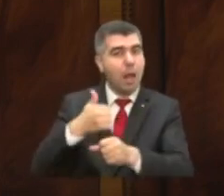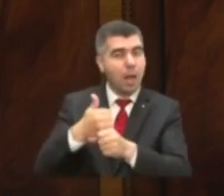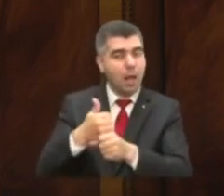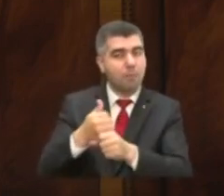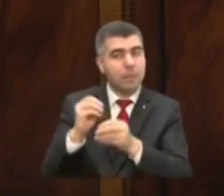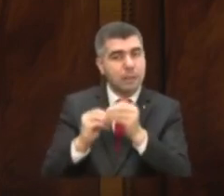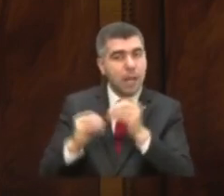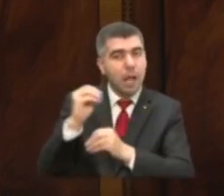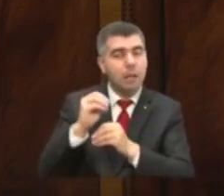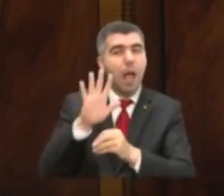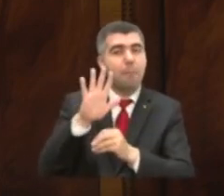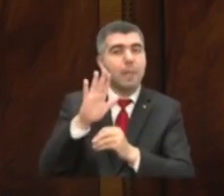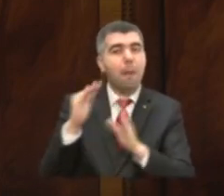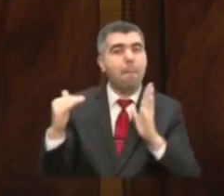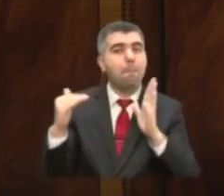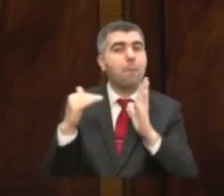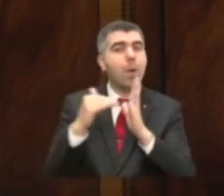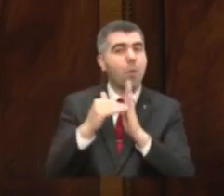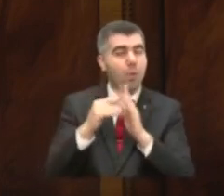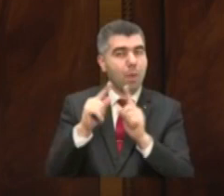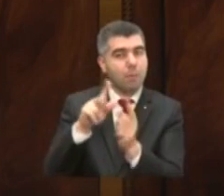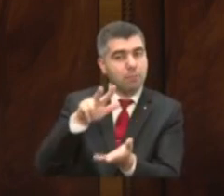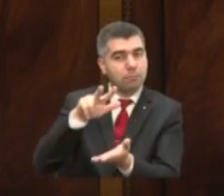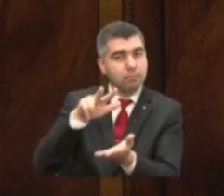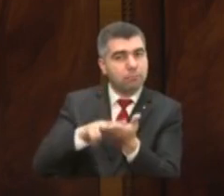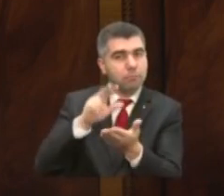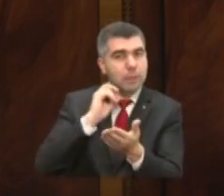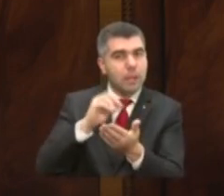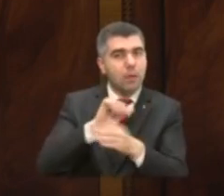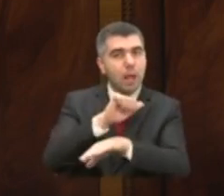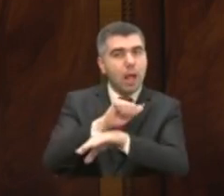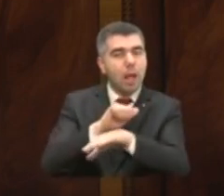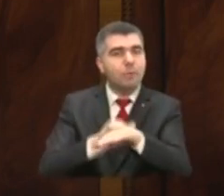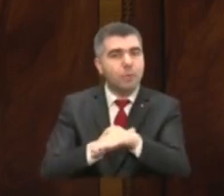5 ملايين أخرى بعد المصادقة على قانون التغطية الصحية